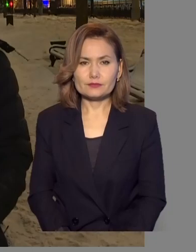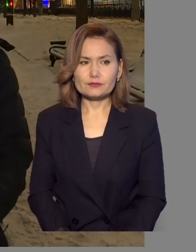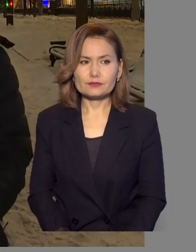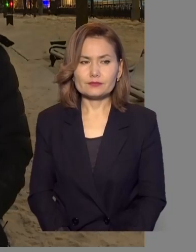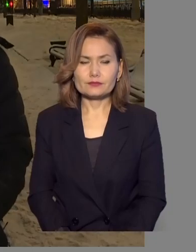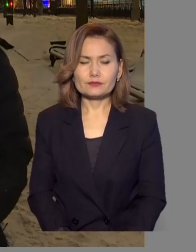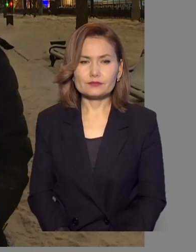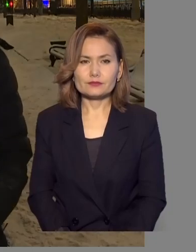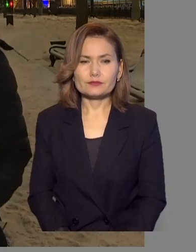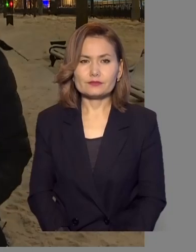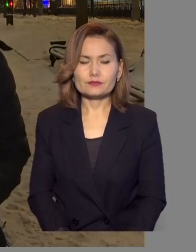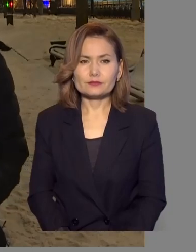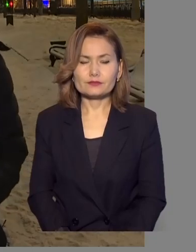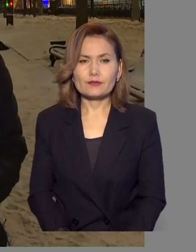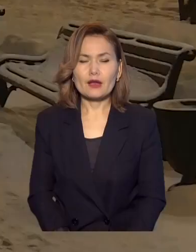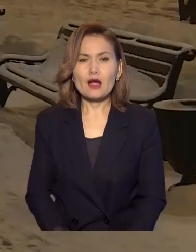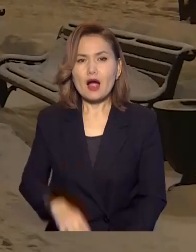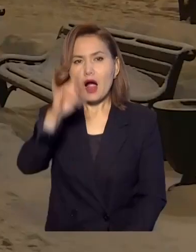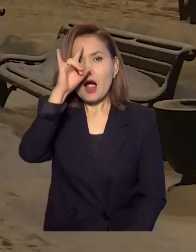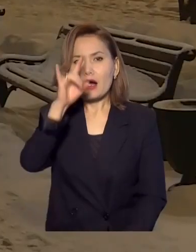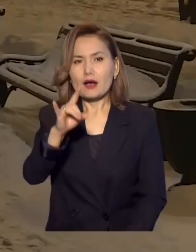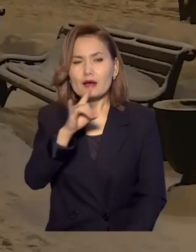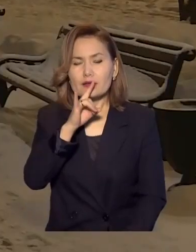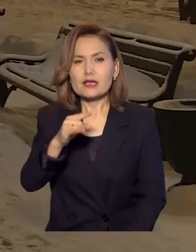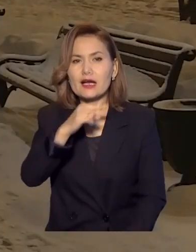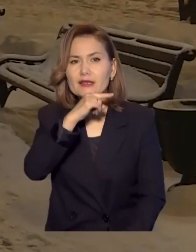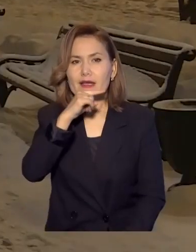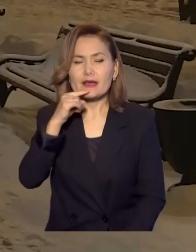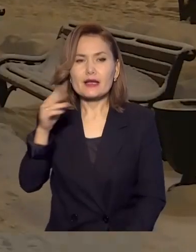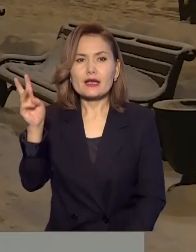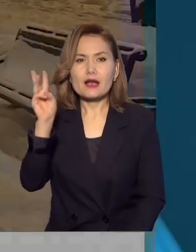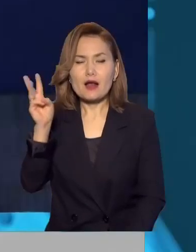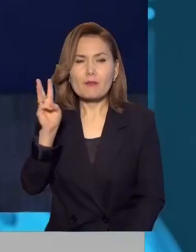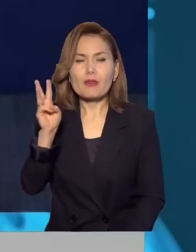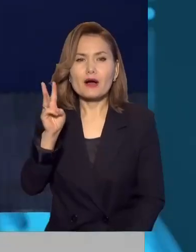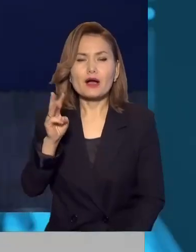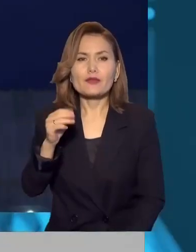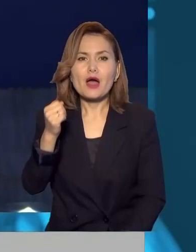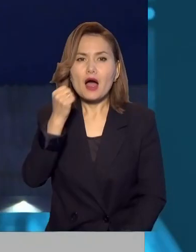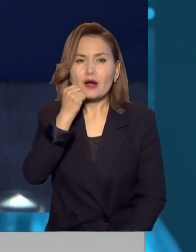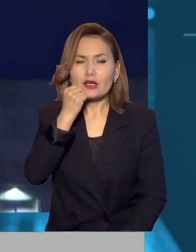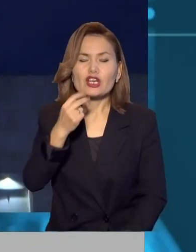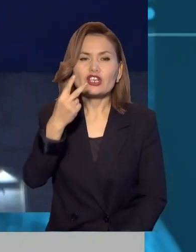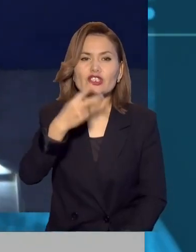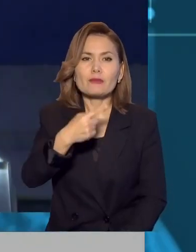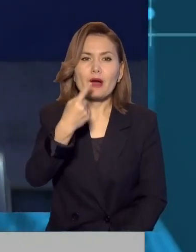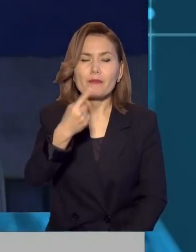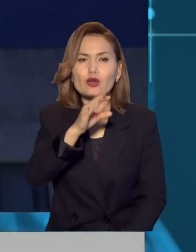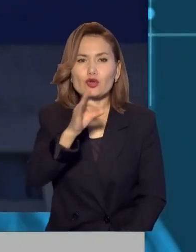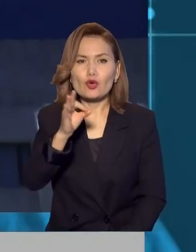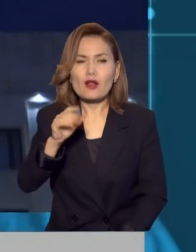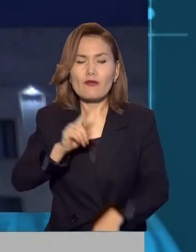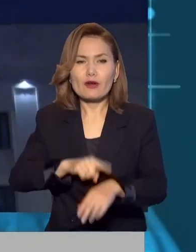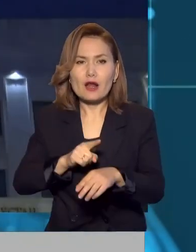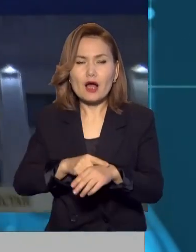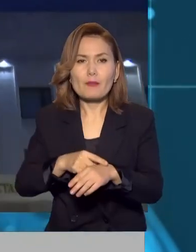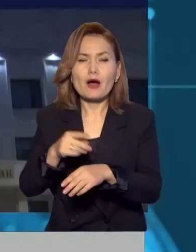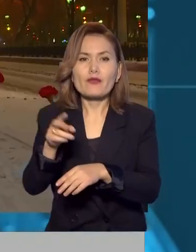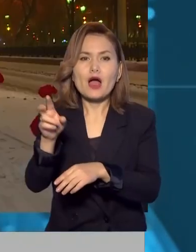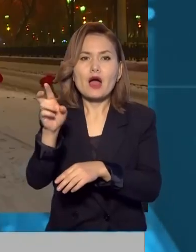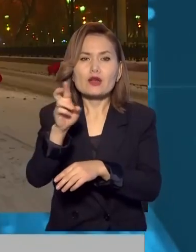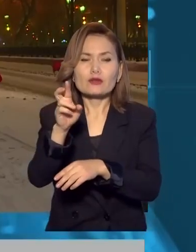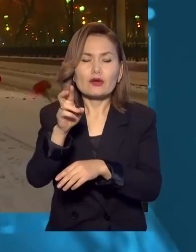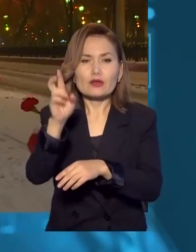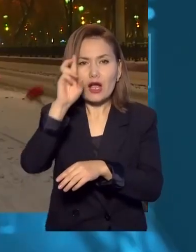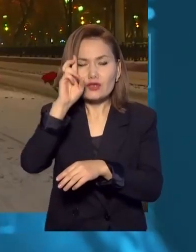Индира. Рахмет, әріптес. Қазақстанның Ресейдегі елшілігінде ту Мәскеу уақытымен 21:00-де төмен түсірілді. Сол уақыттан бастап